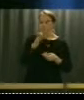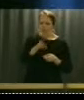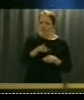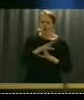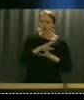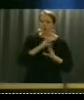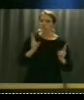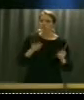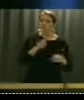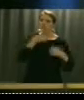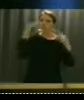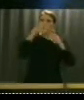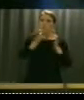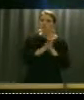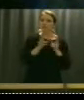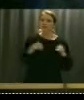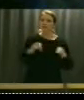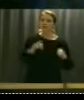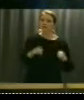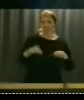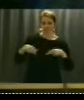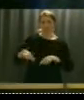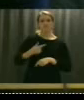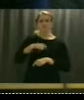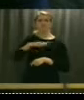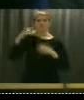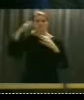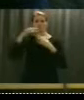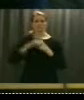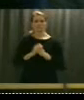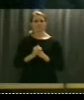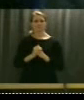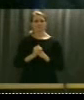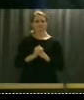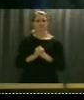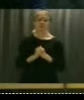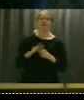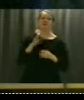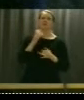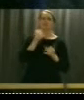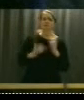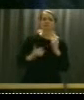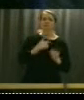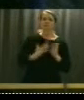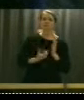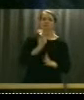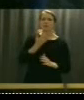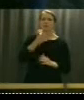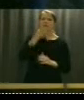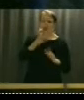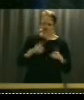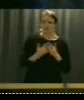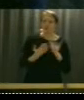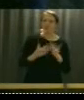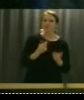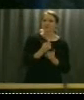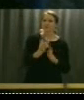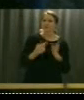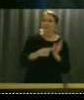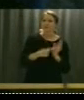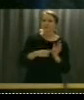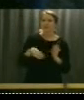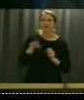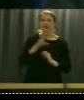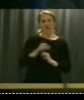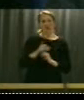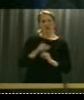juridiken som det är i denna kommun. När vi behandlar den här frågan senast har den varit uppe ett par gånger så lovar det